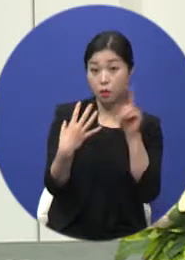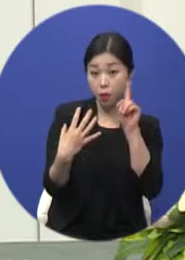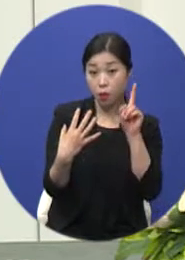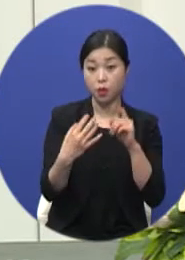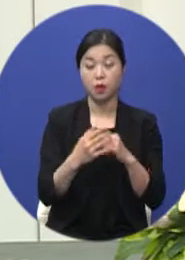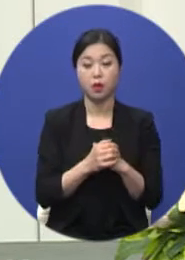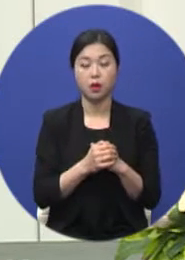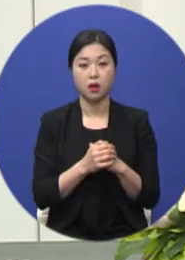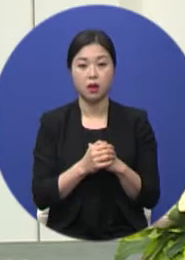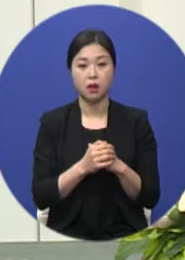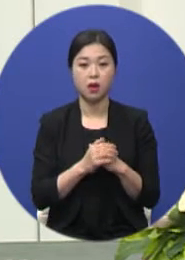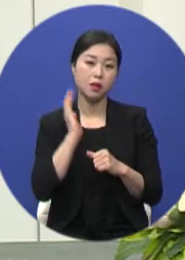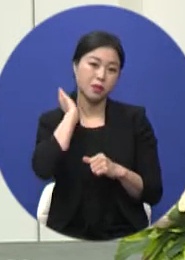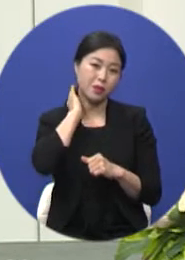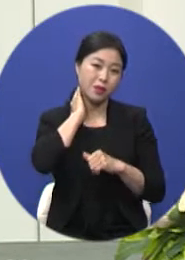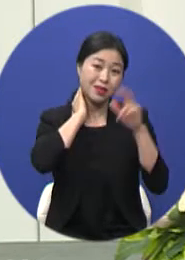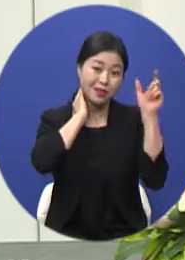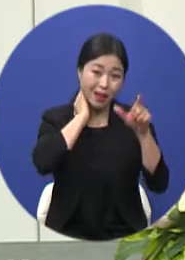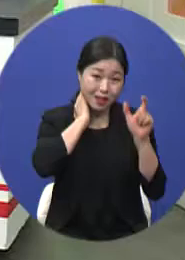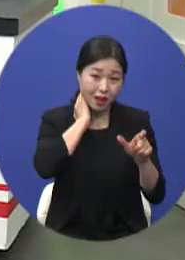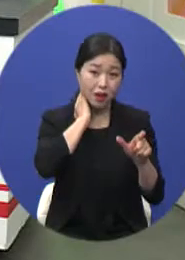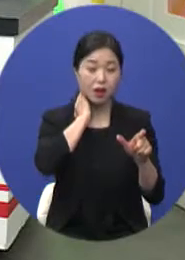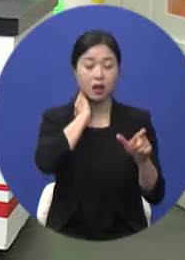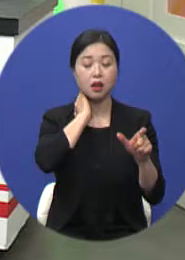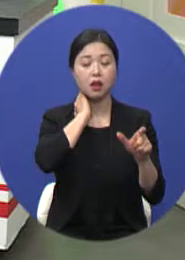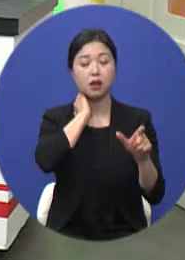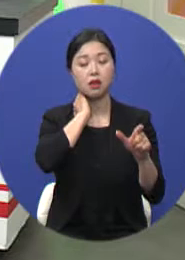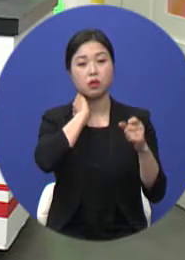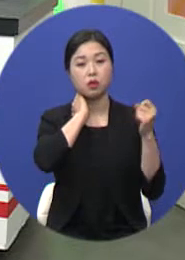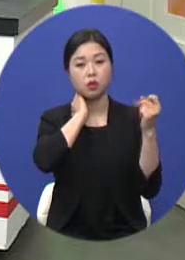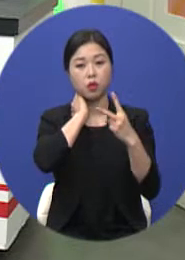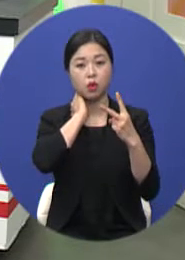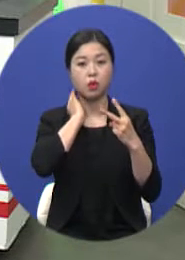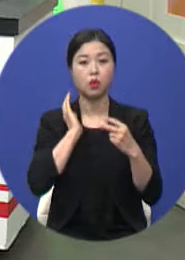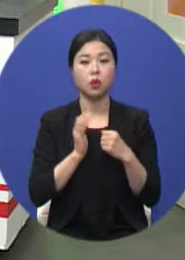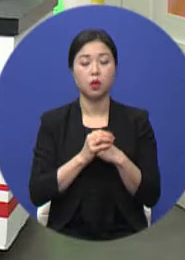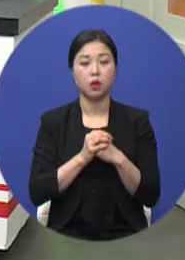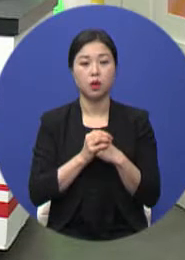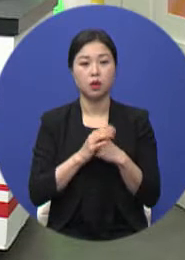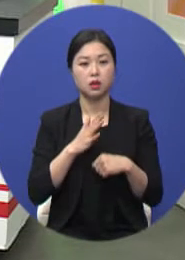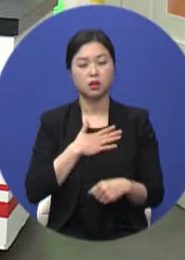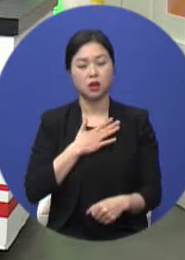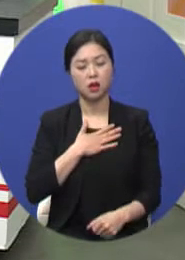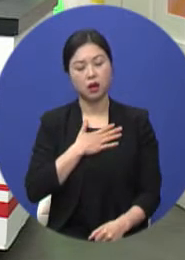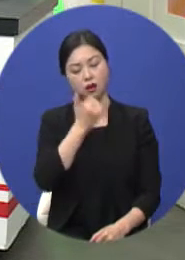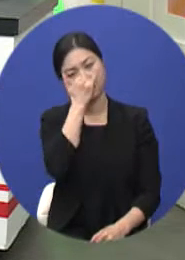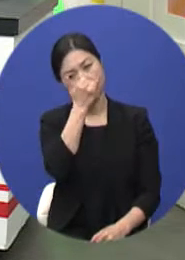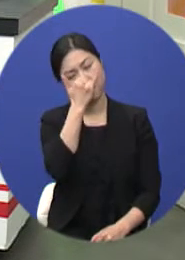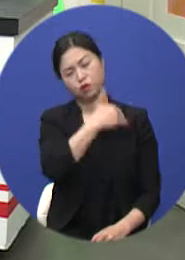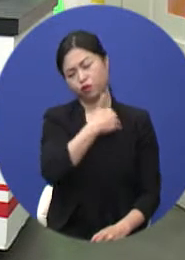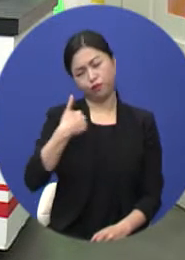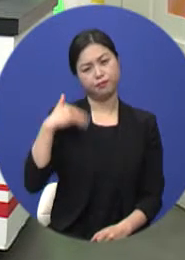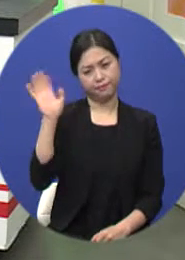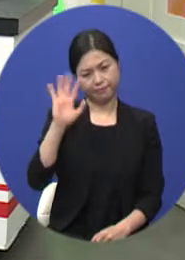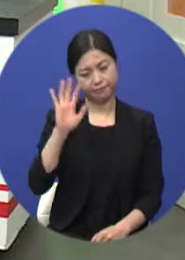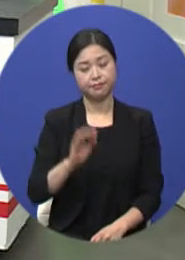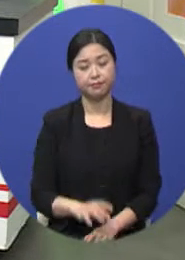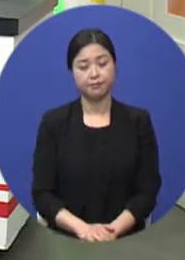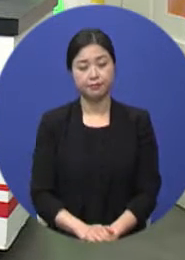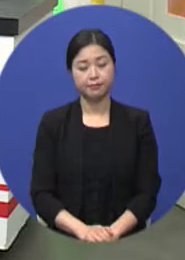사실 뒷목이 좀 뻣뻣하고 제가 그 숙면을 좀 많이 취하지 못하는 증상이 요즘 들어서 있긴